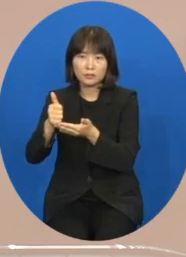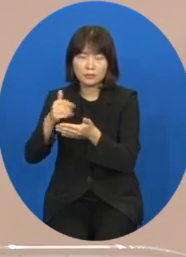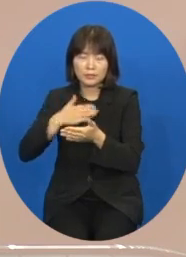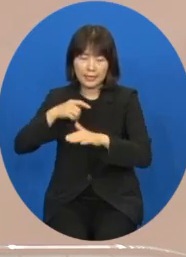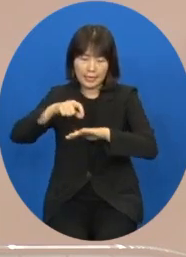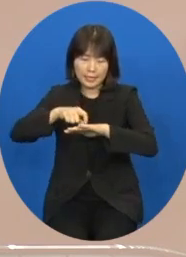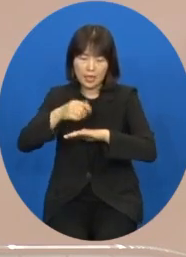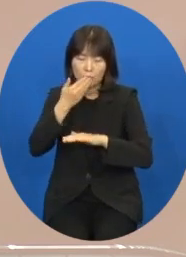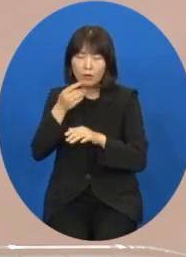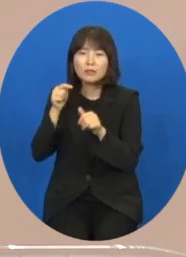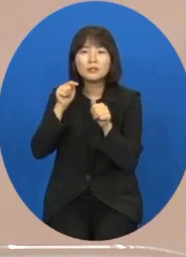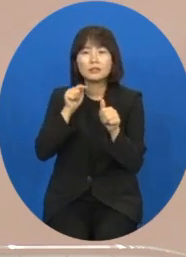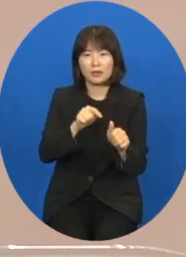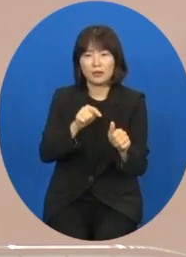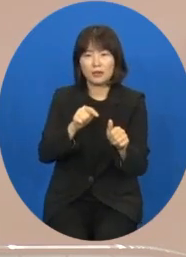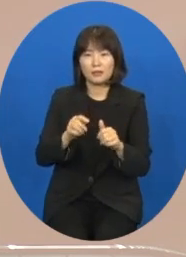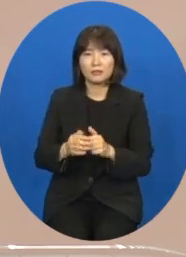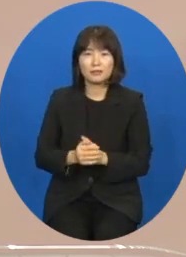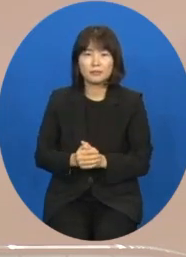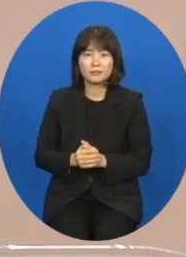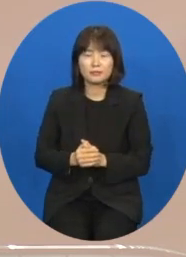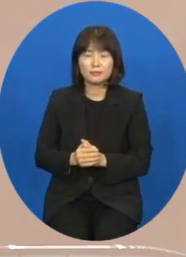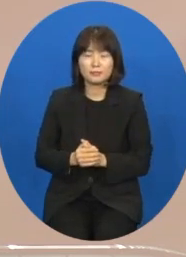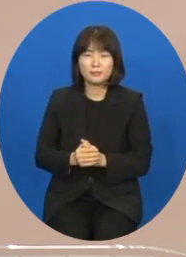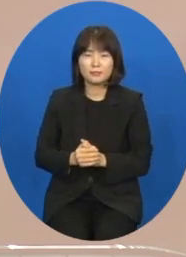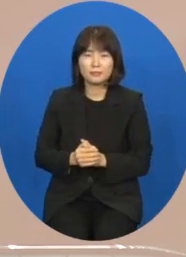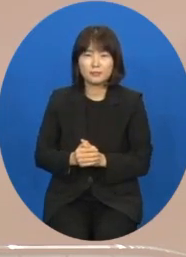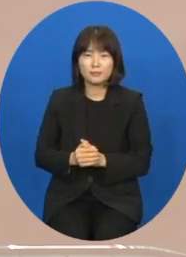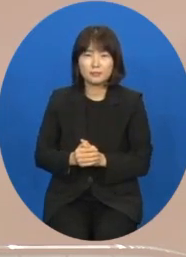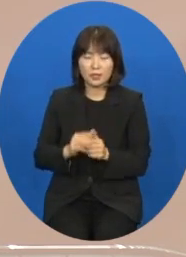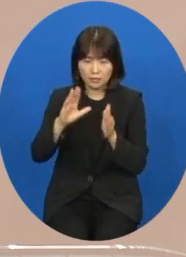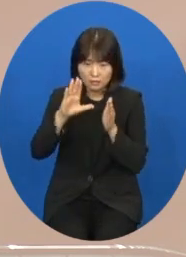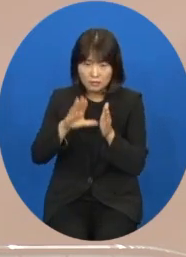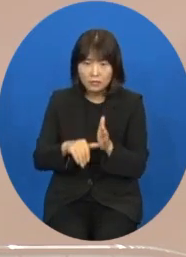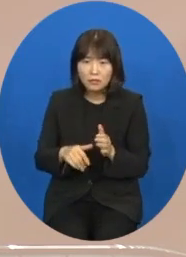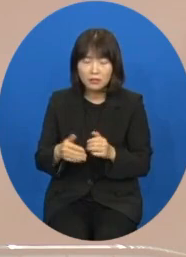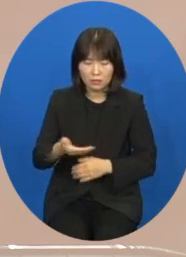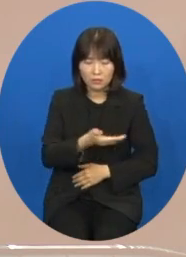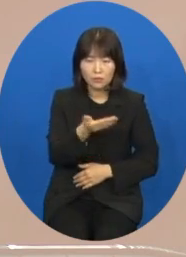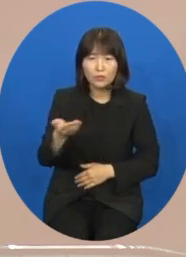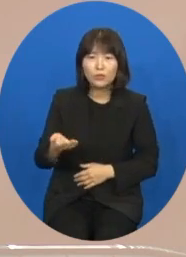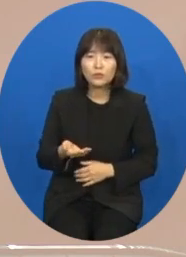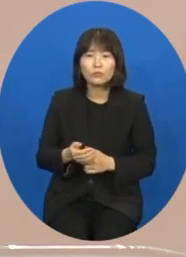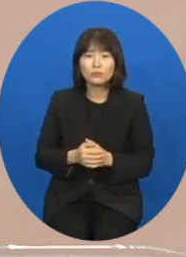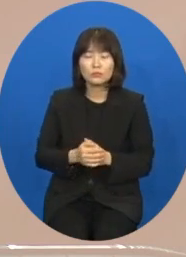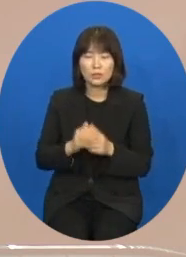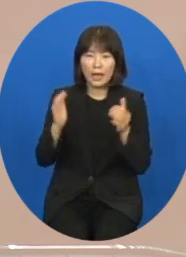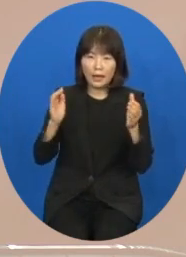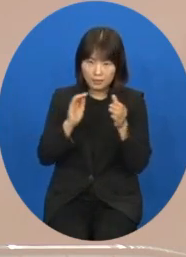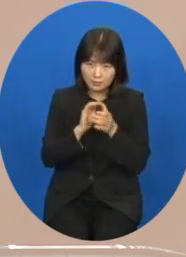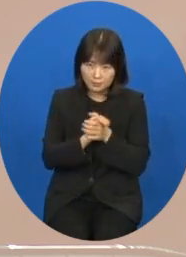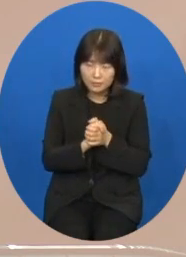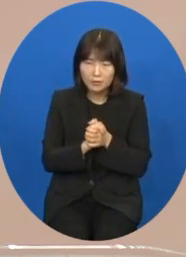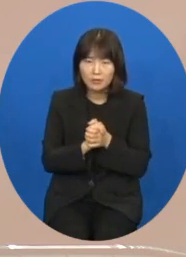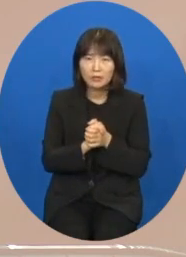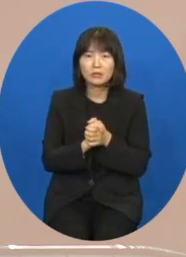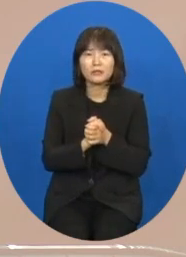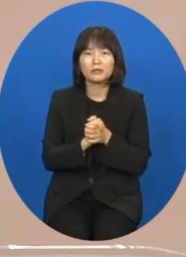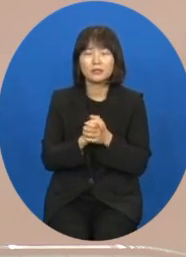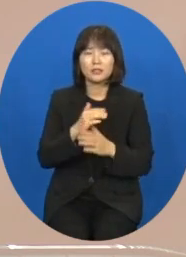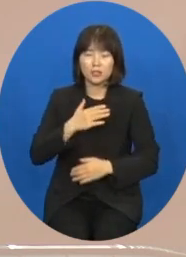살을 먹으라 이렇게 말씀하실 때 여러분들은 아멘, 저는